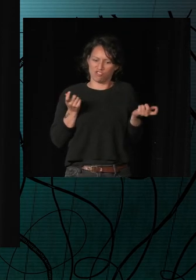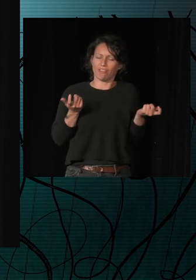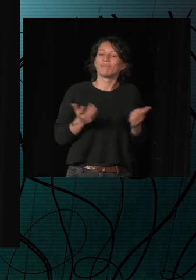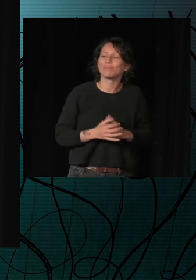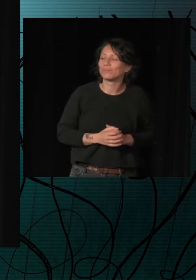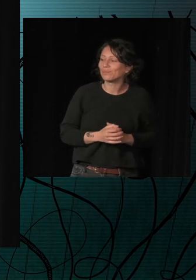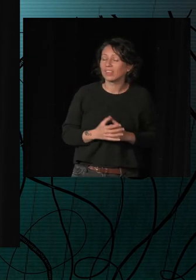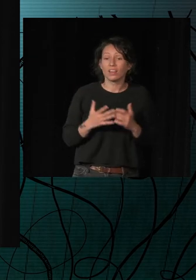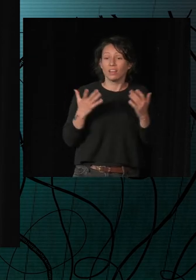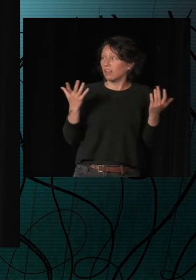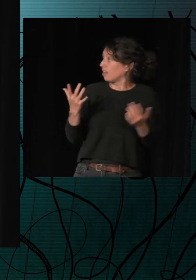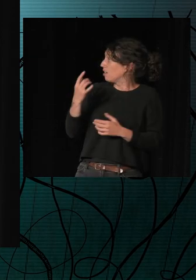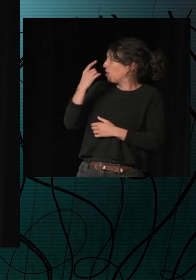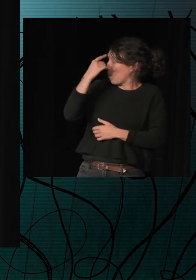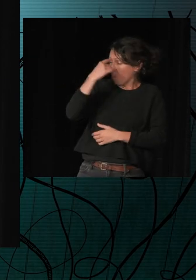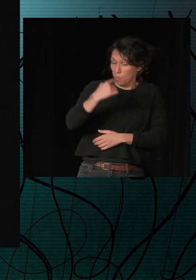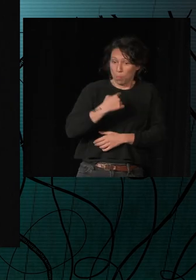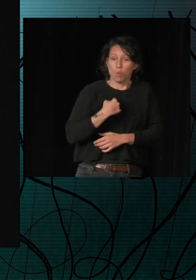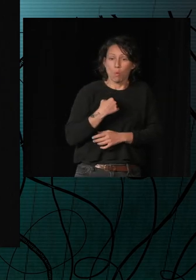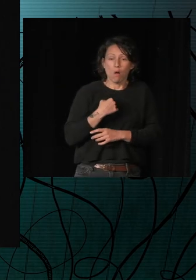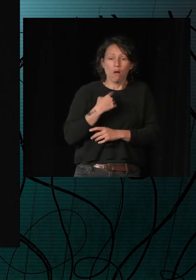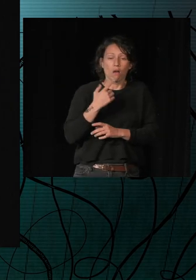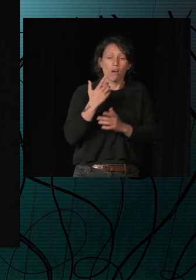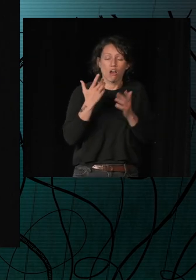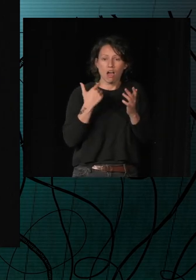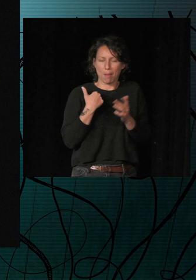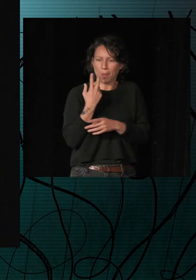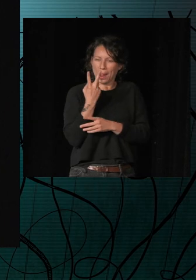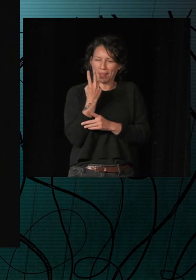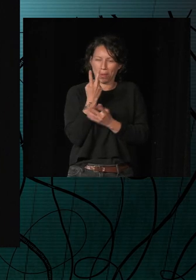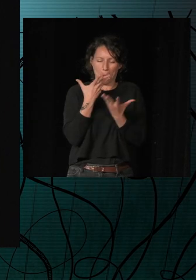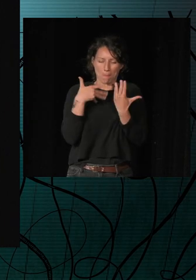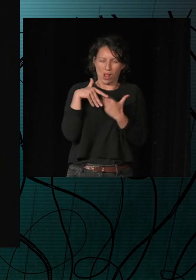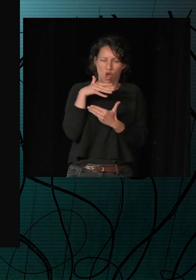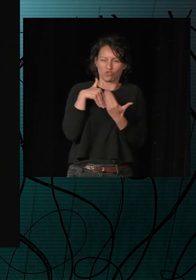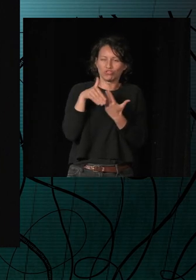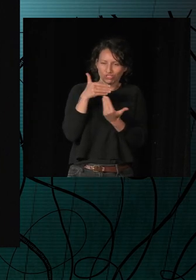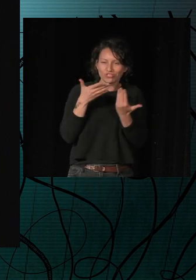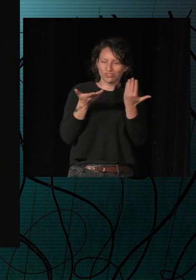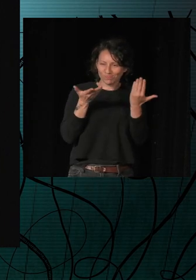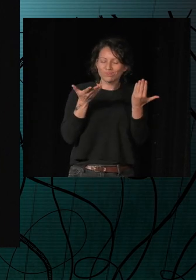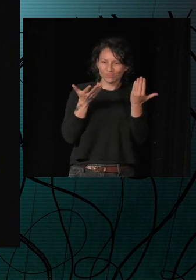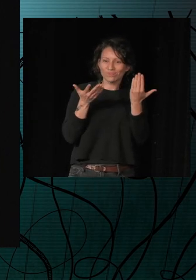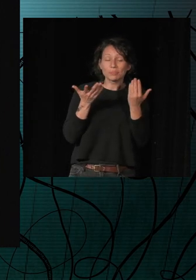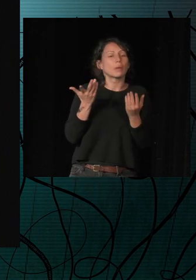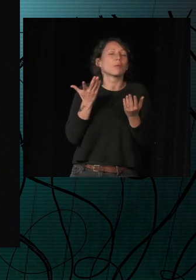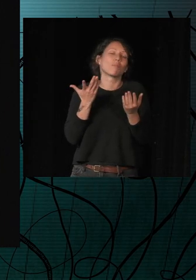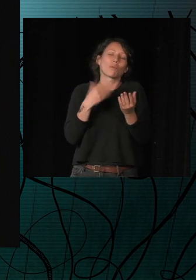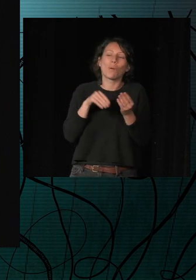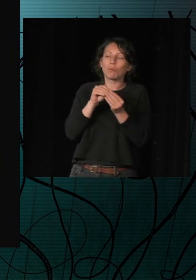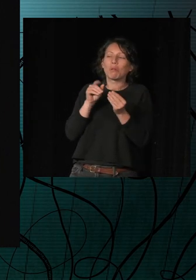pour moi en fait les deux se mélangent c'est-à-dire que là en plus il y a un peu ce truc de nous de nous rassurer